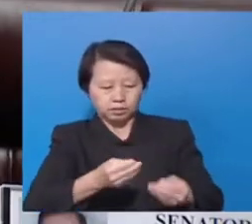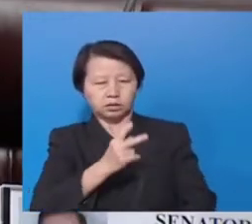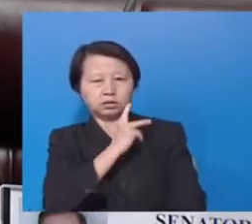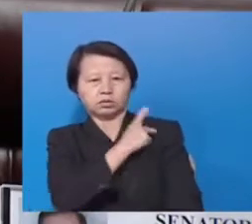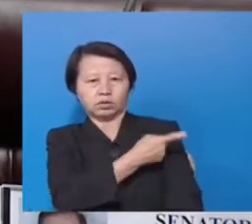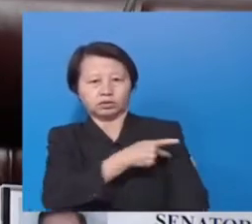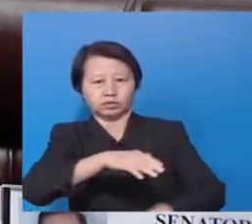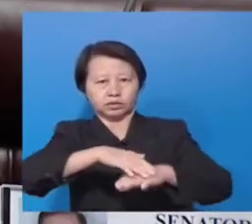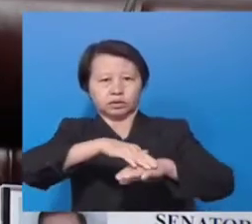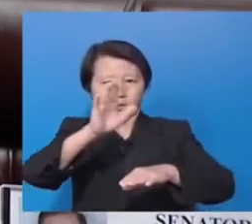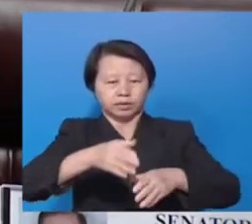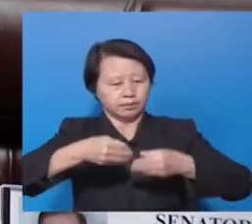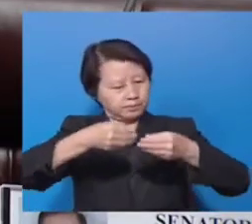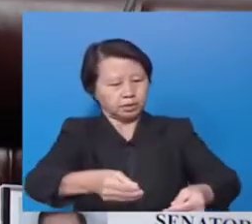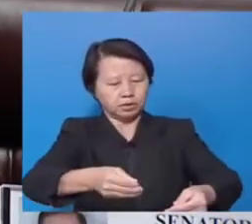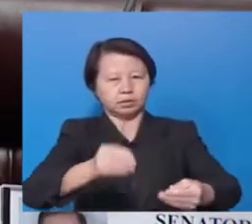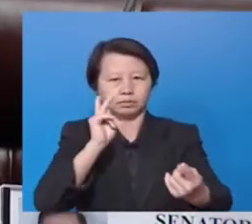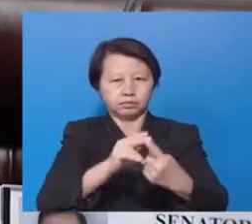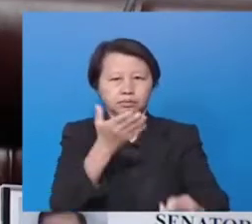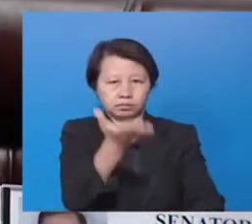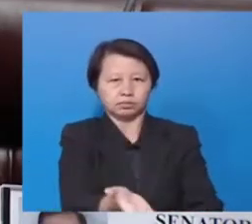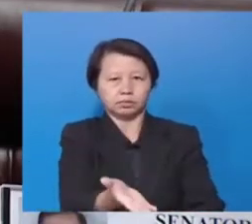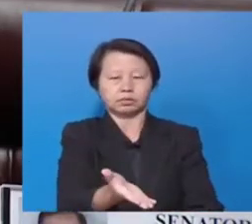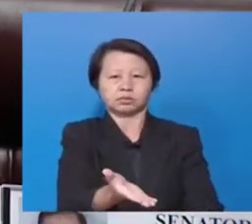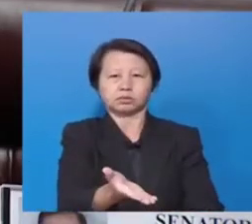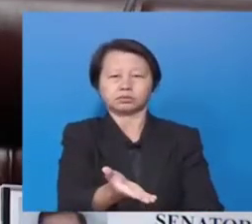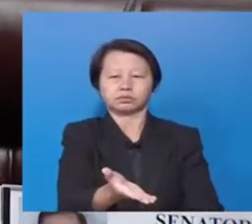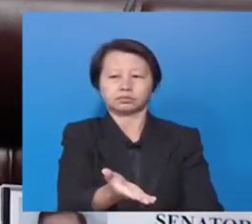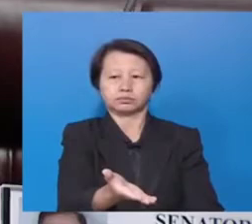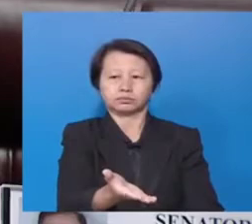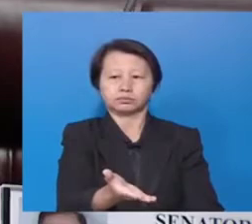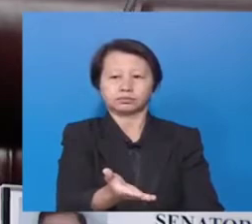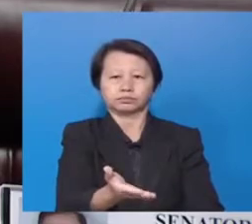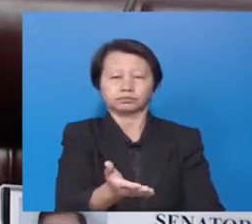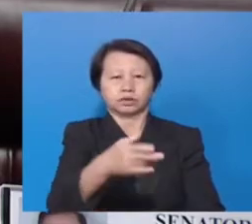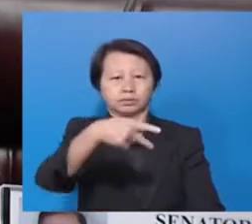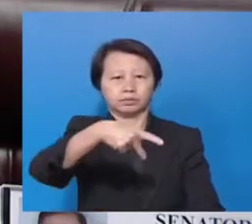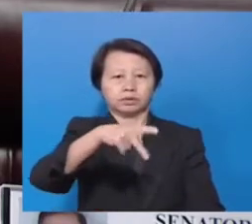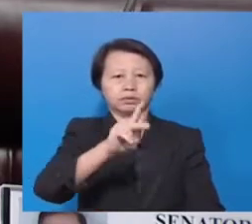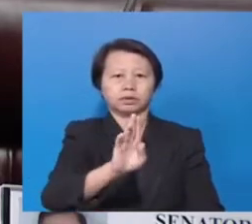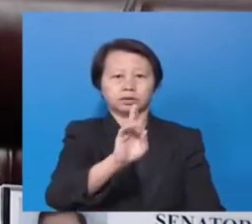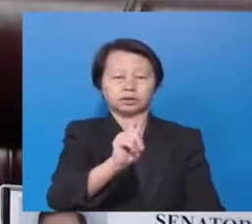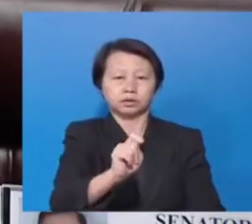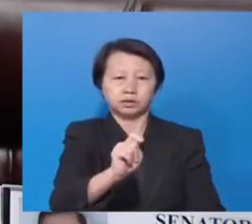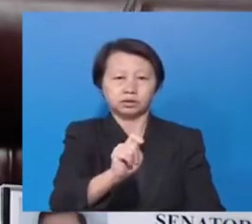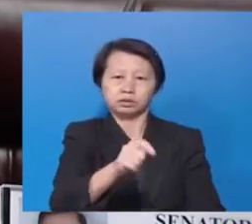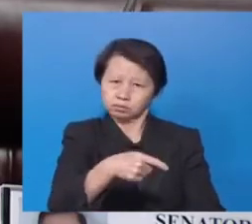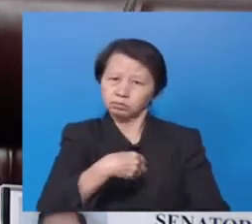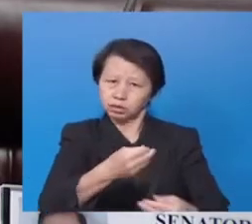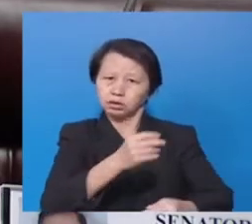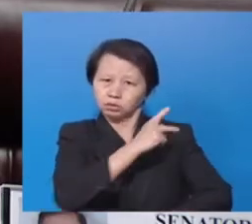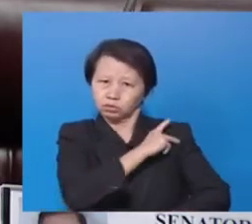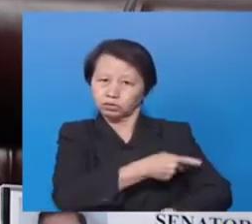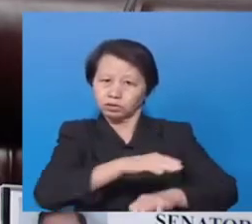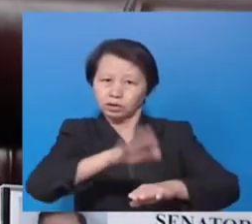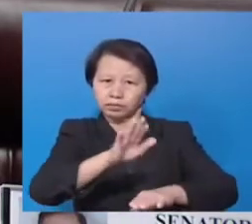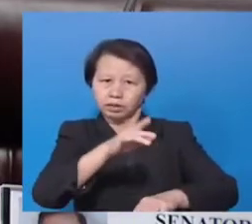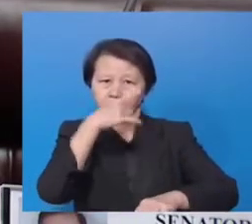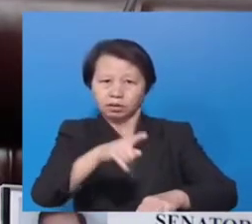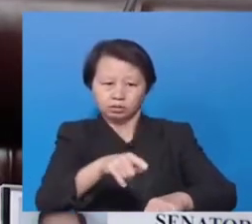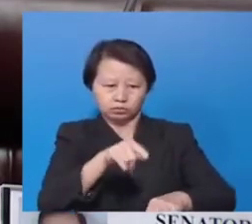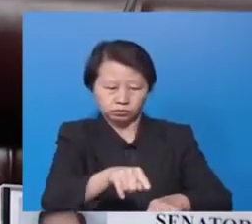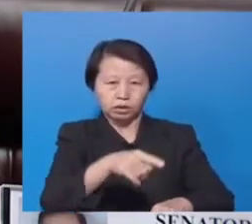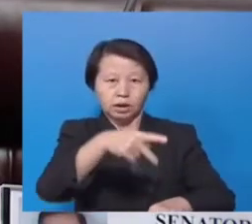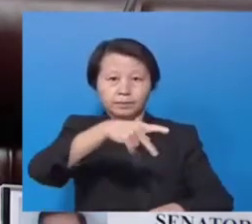kuasa yang lebih kepada pihak berkuasa tempatan PBT dalam menaikkan